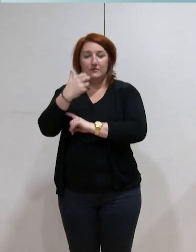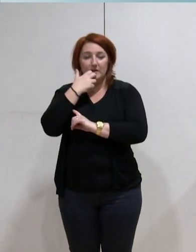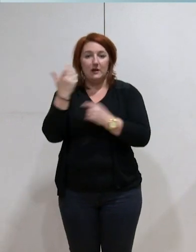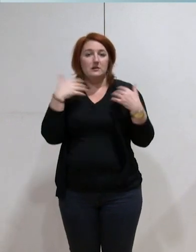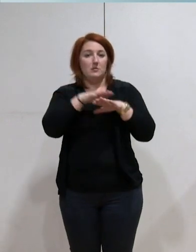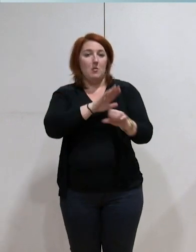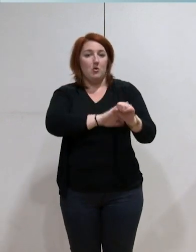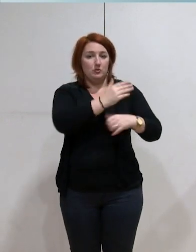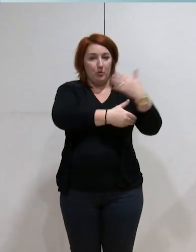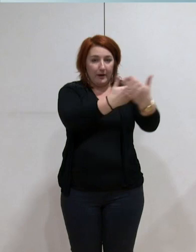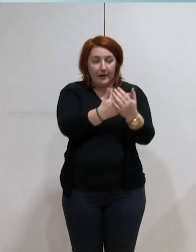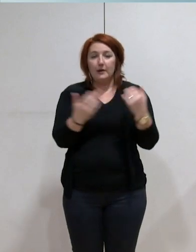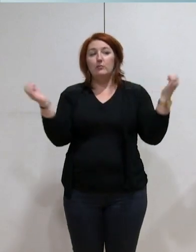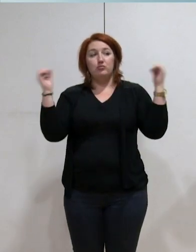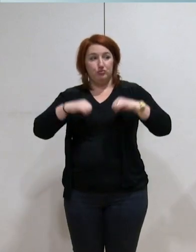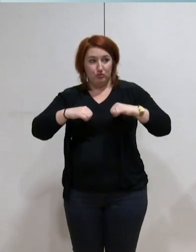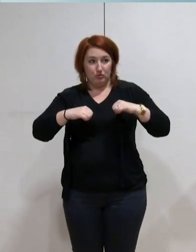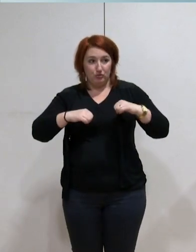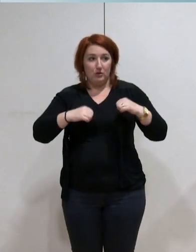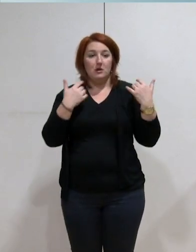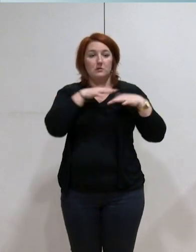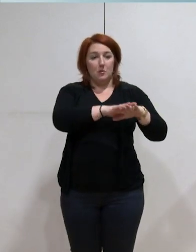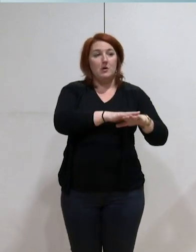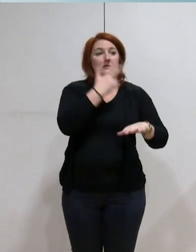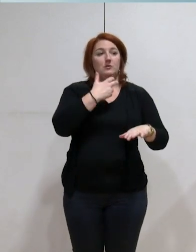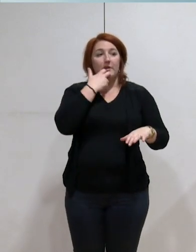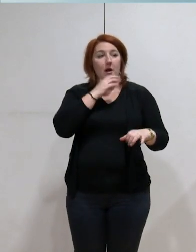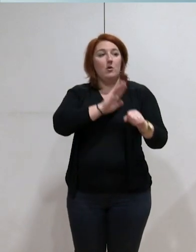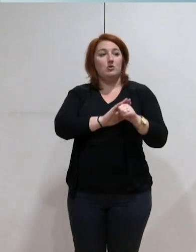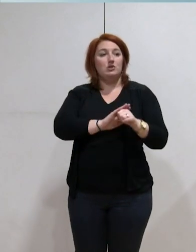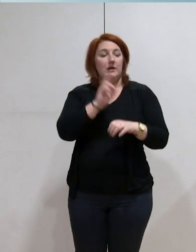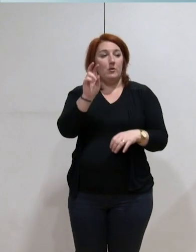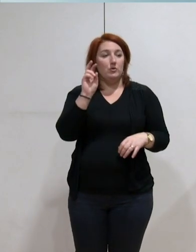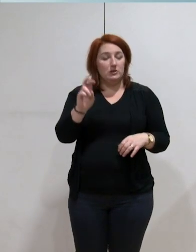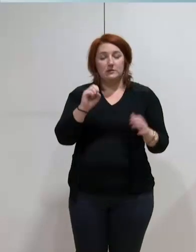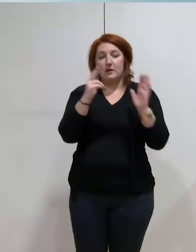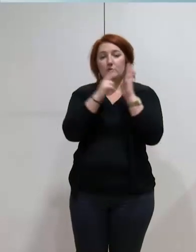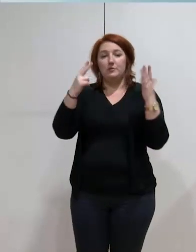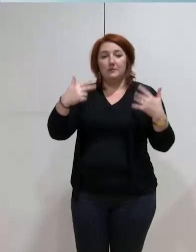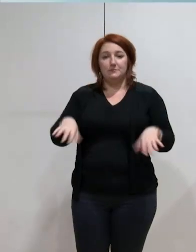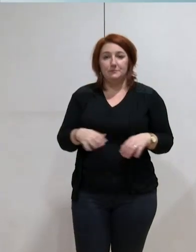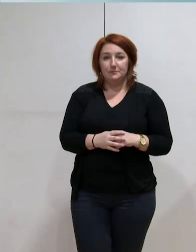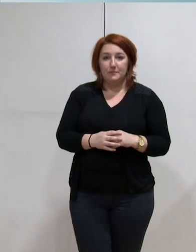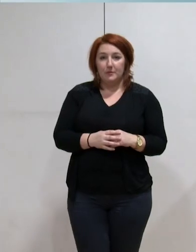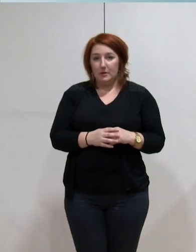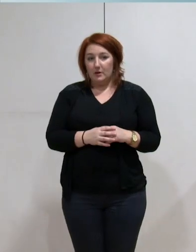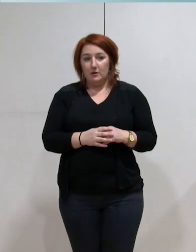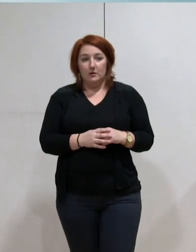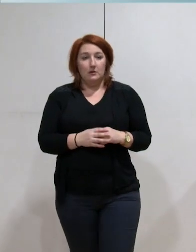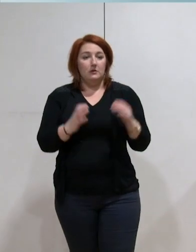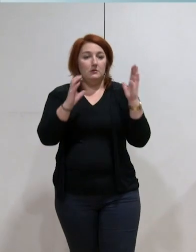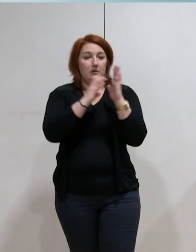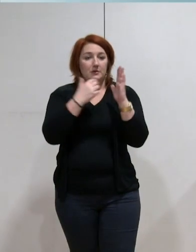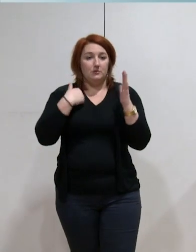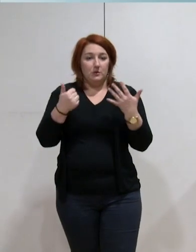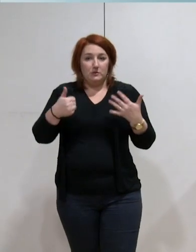rassemblement de gauche et de progrès qui vote pour le rassemblement citoyen de la gauche les écologistes délibération adopté la délibération